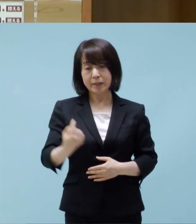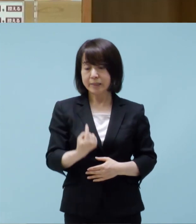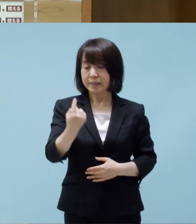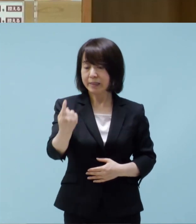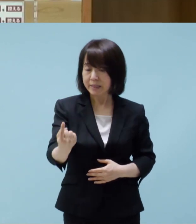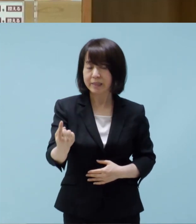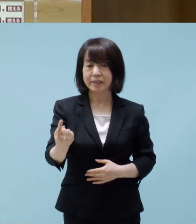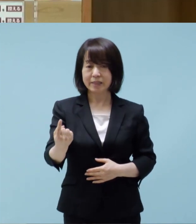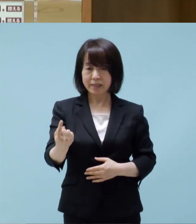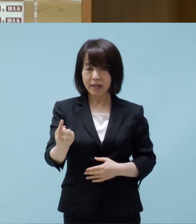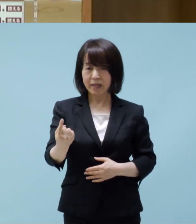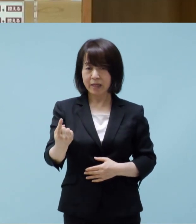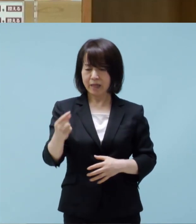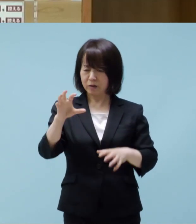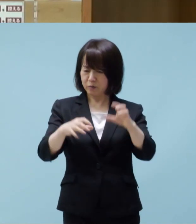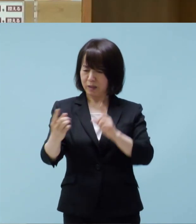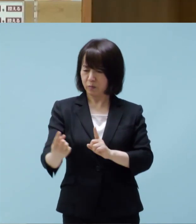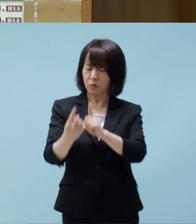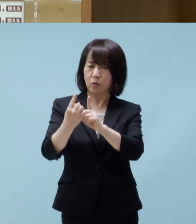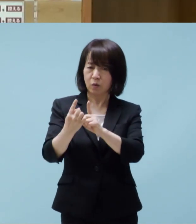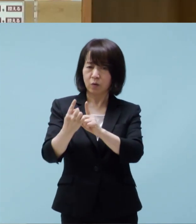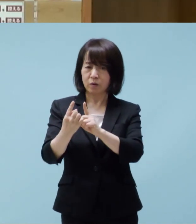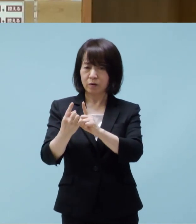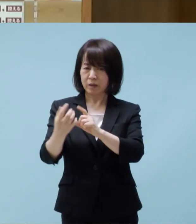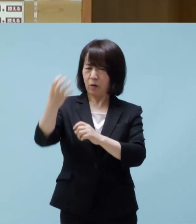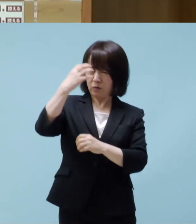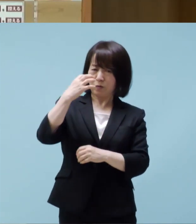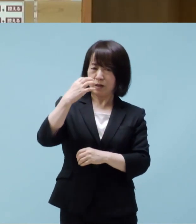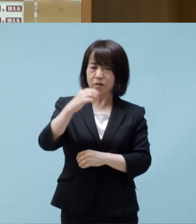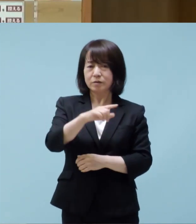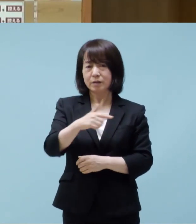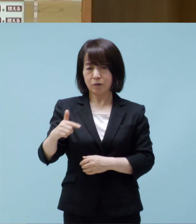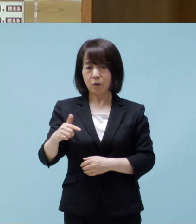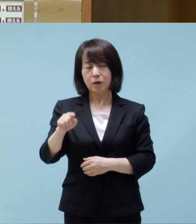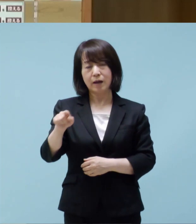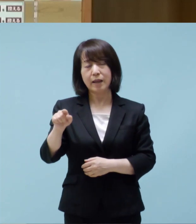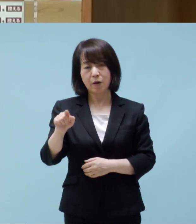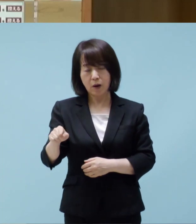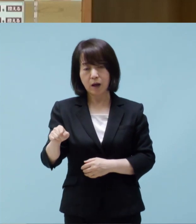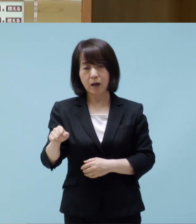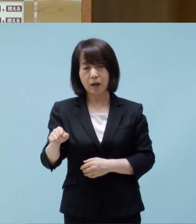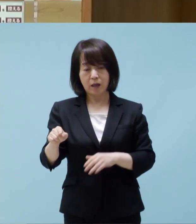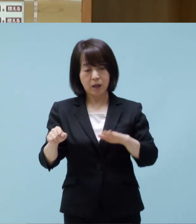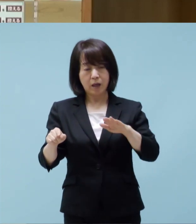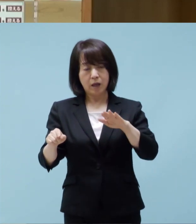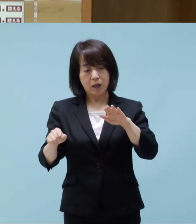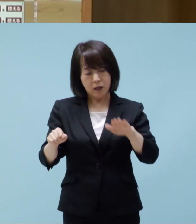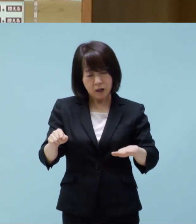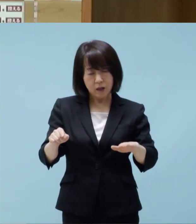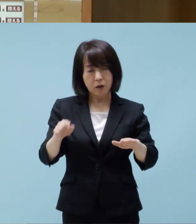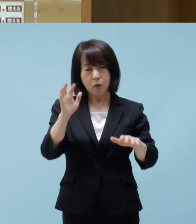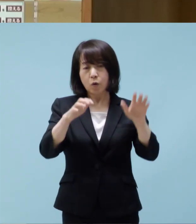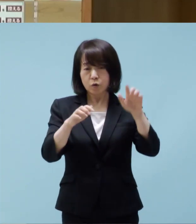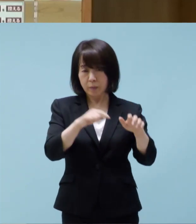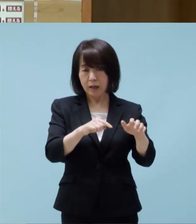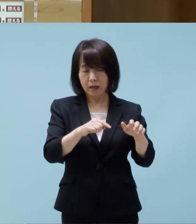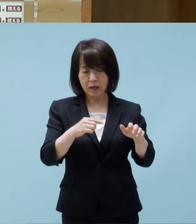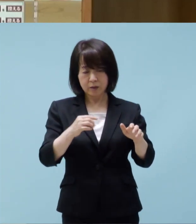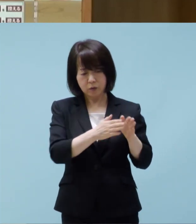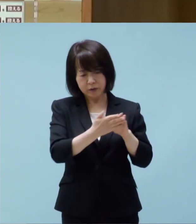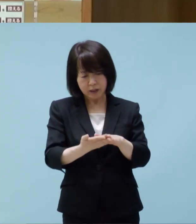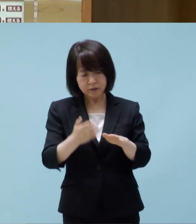あれはその子熊の死体がですね、あってですね、もしかしたらそういった守ろうとしたんではない